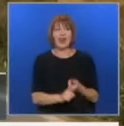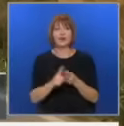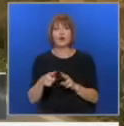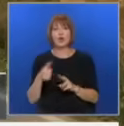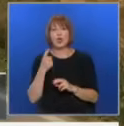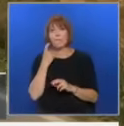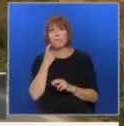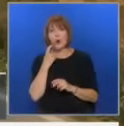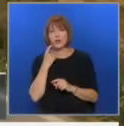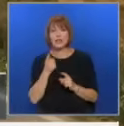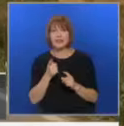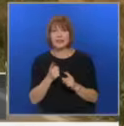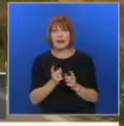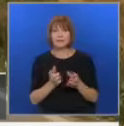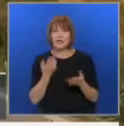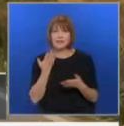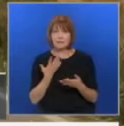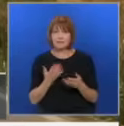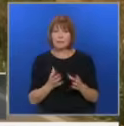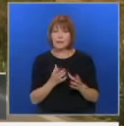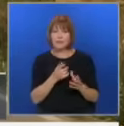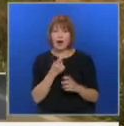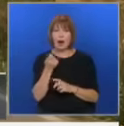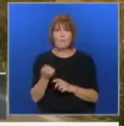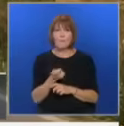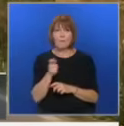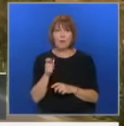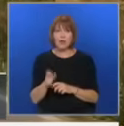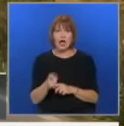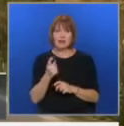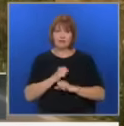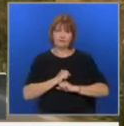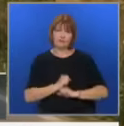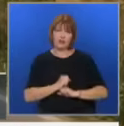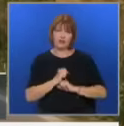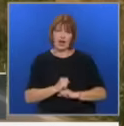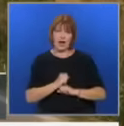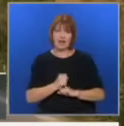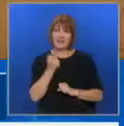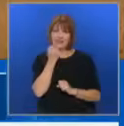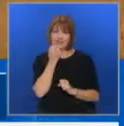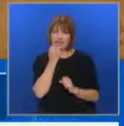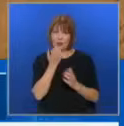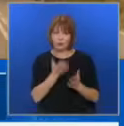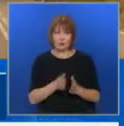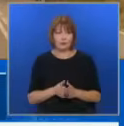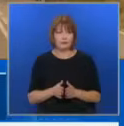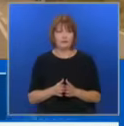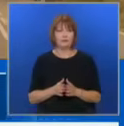Там е локализиран. Има пожарни, които стоят до населените места.